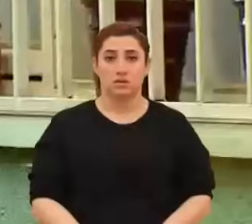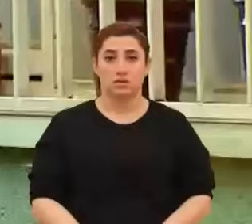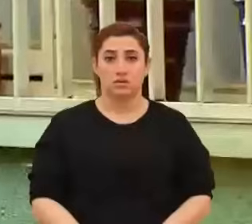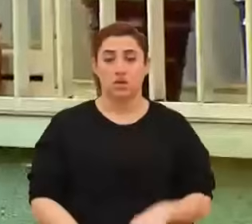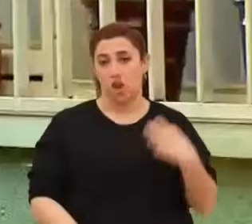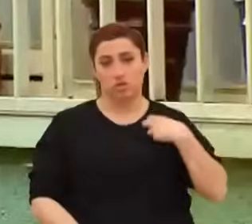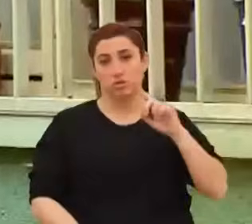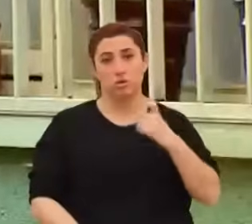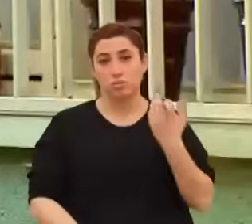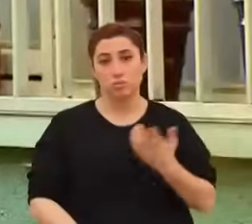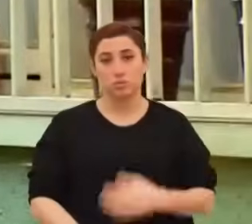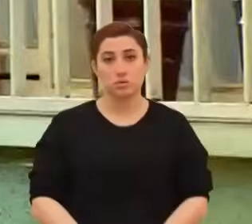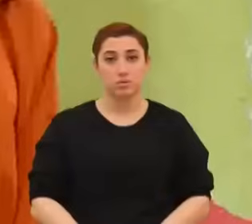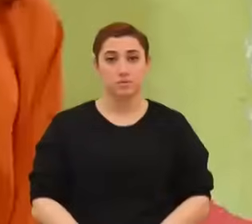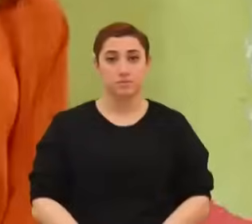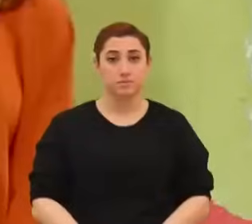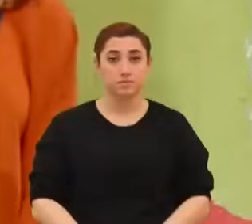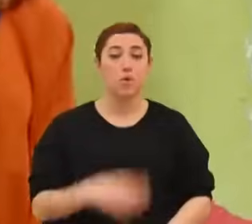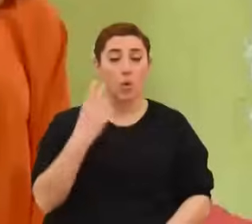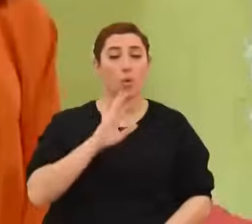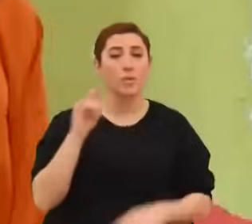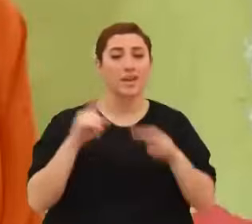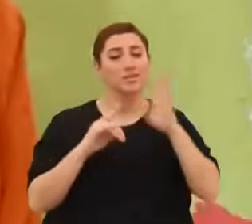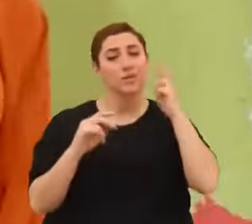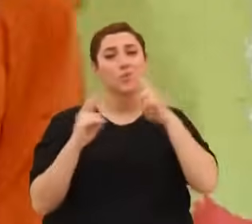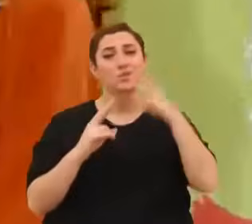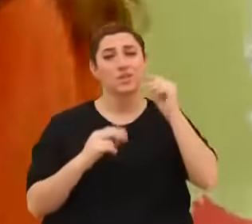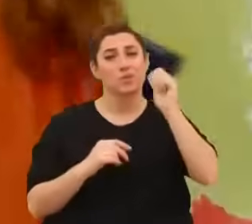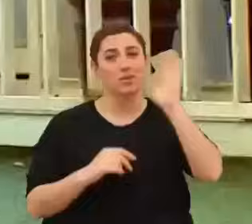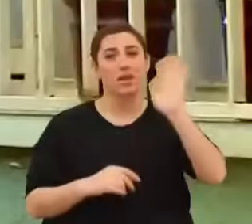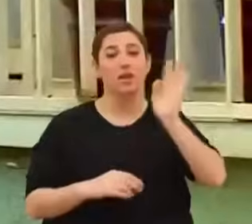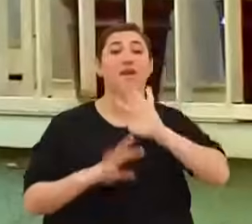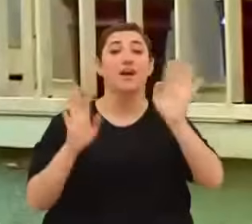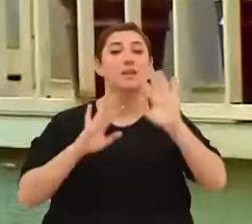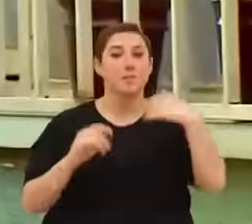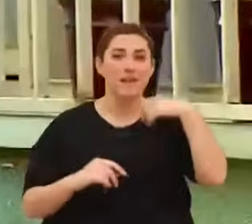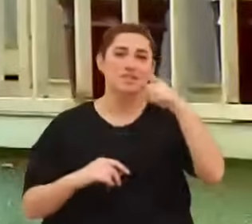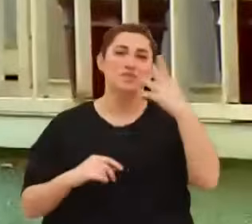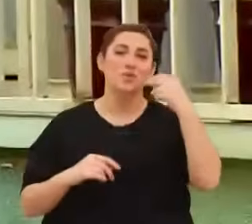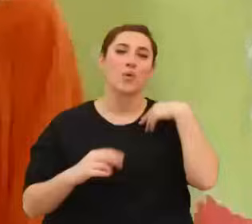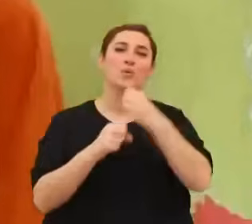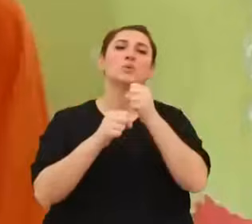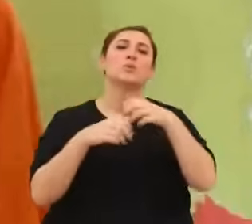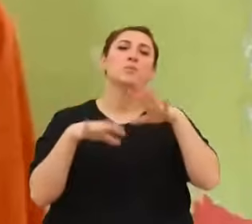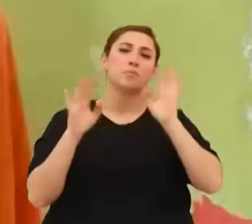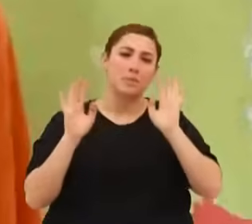Aşkı bile yani. Oldu Niyazi, hadi görüşürüz, iyi günler. Tamam, ben sizi fazla tutmayayım.